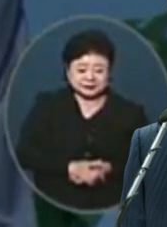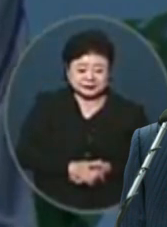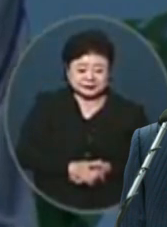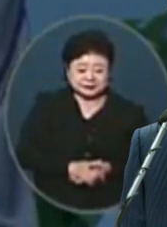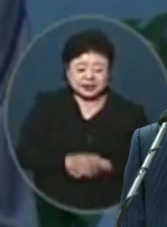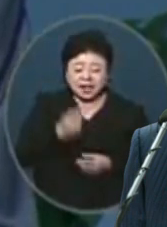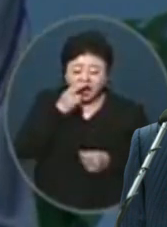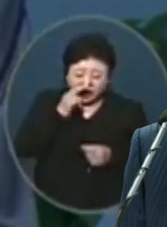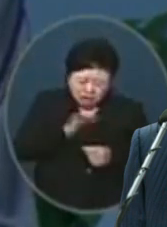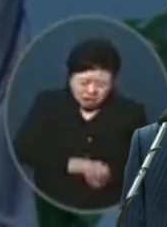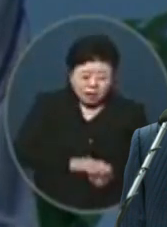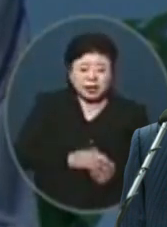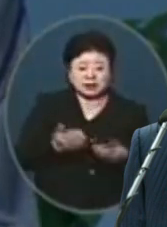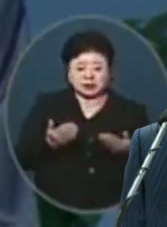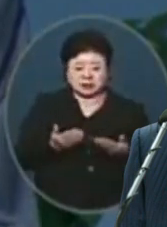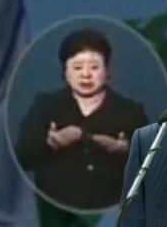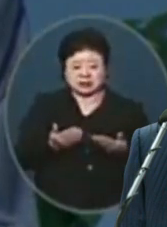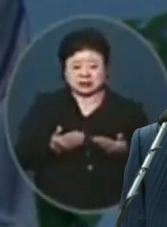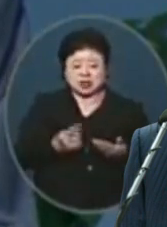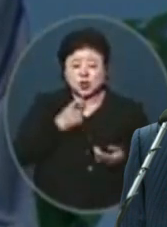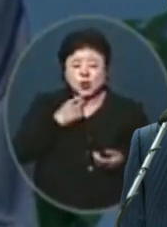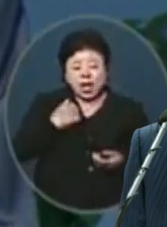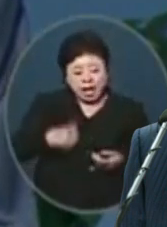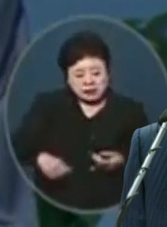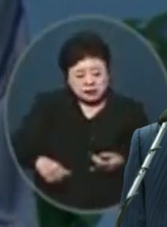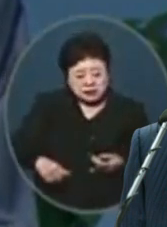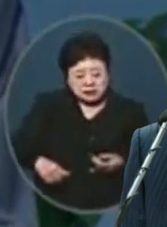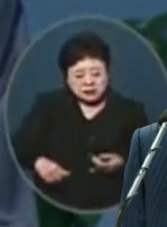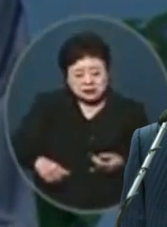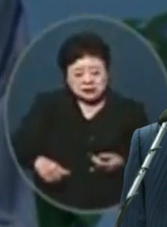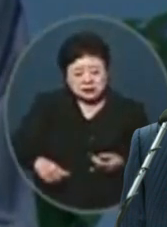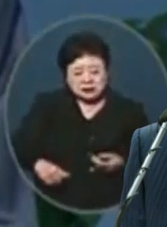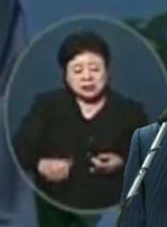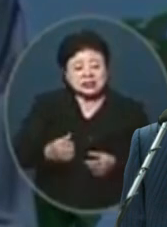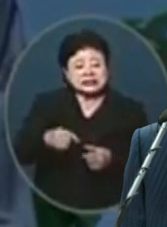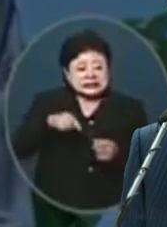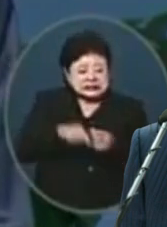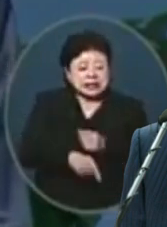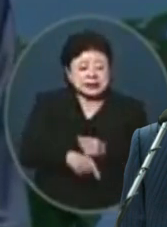참 기가 막힐 논란 아닙니까? 외아들을